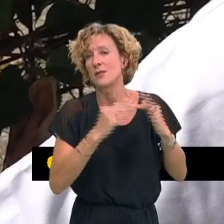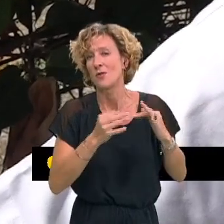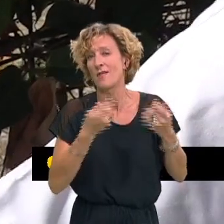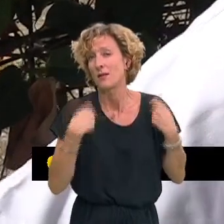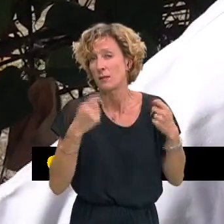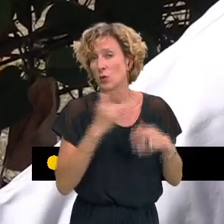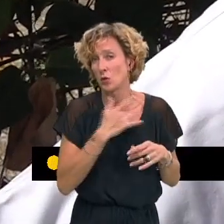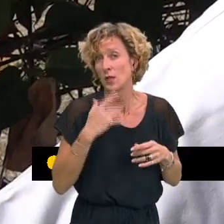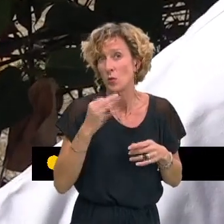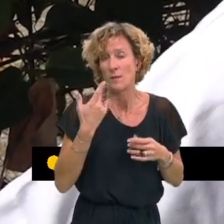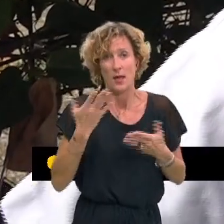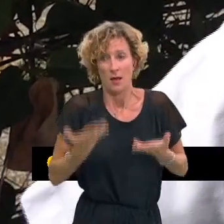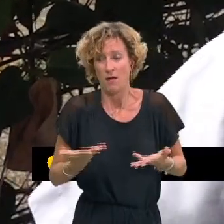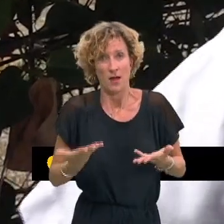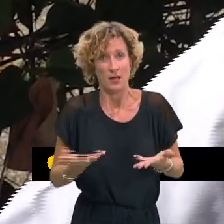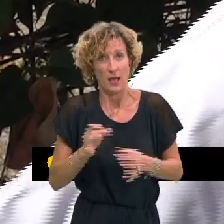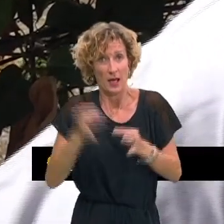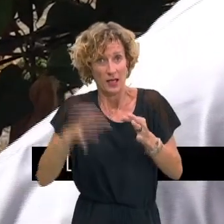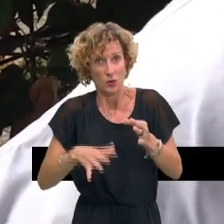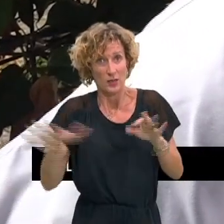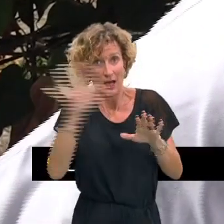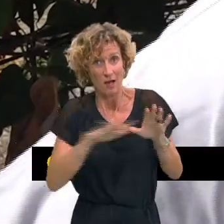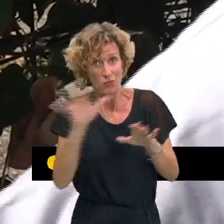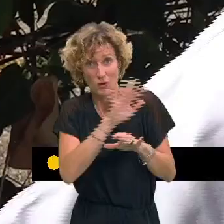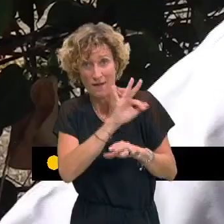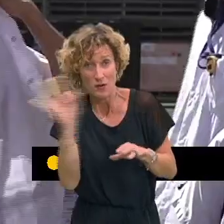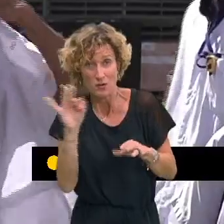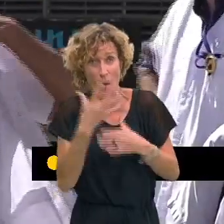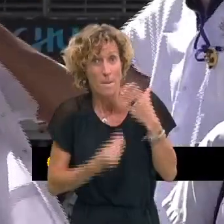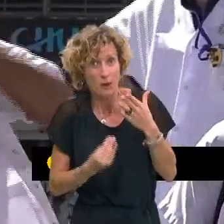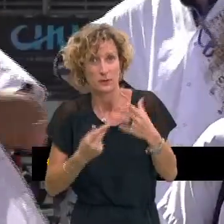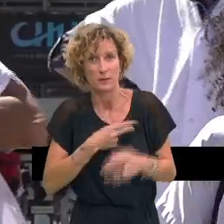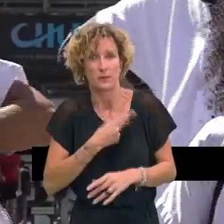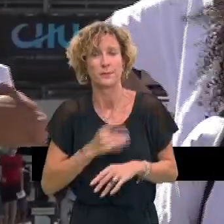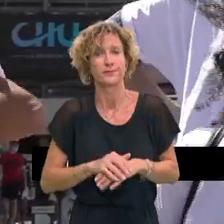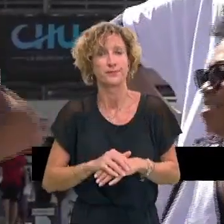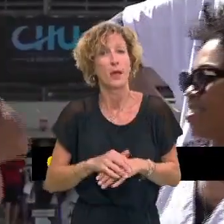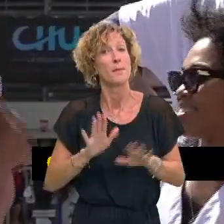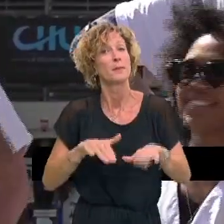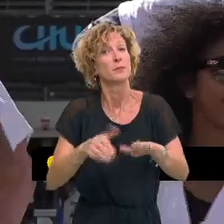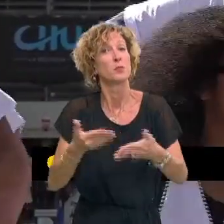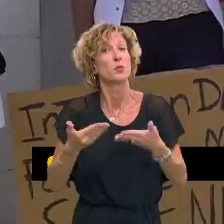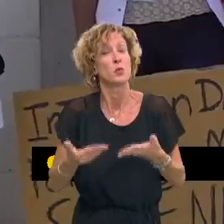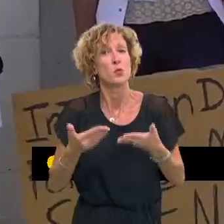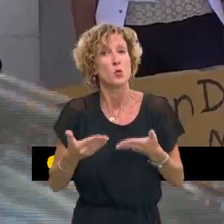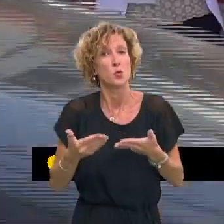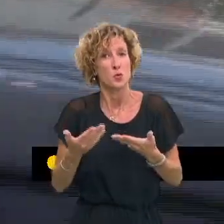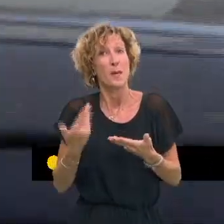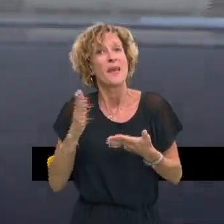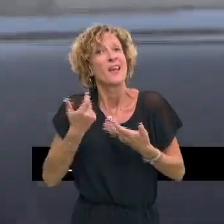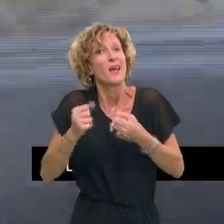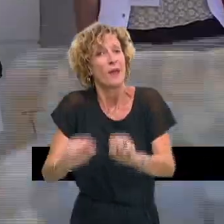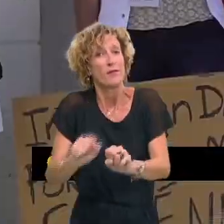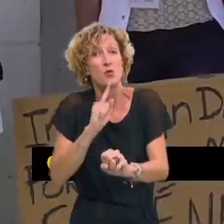font qu'on manque de médecins sur le territoire national et pas que dans les déserts médicaux malheureusement. S'ils manifestent aujourd'hui, ils sont en grève depuis 3